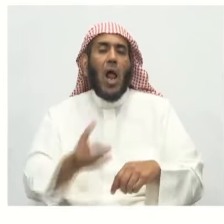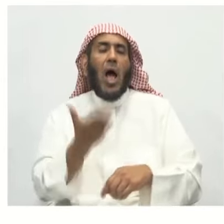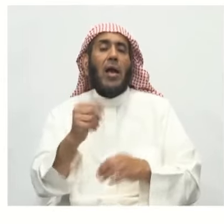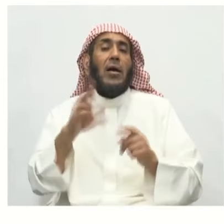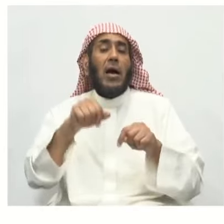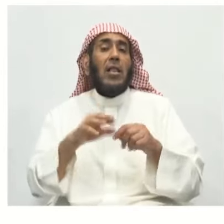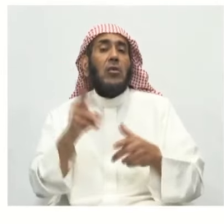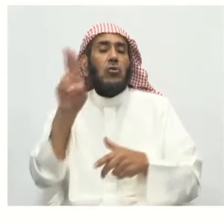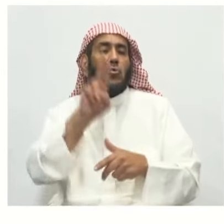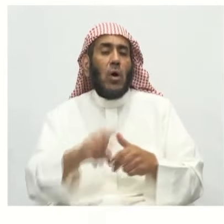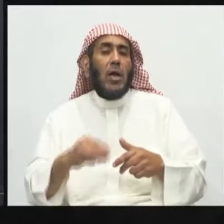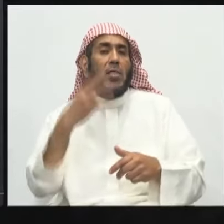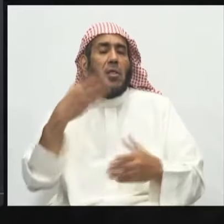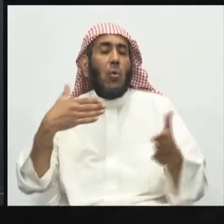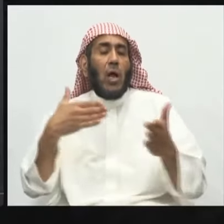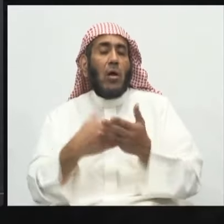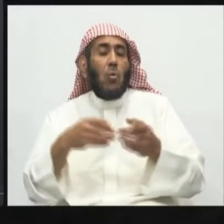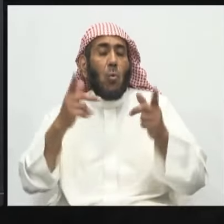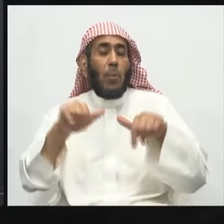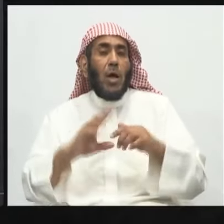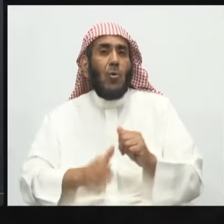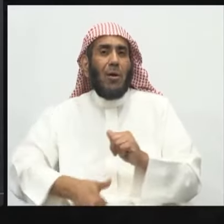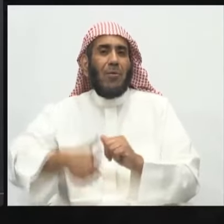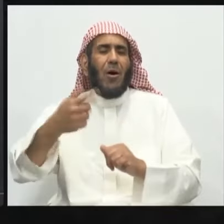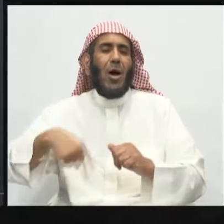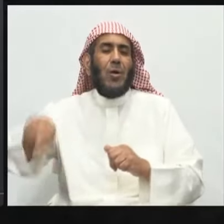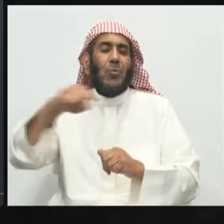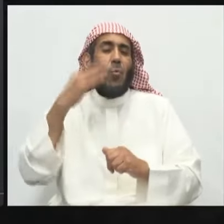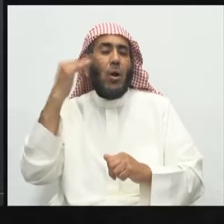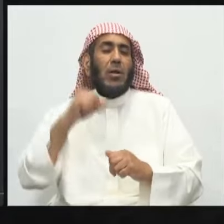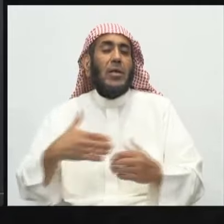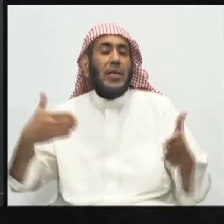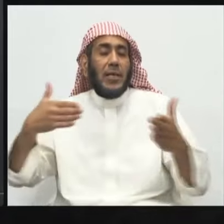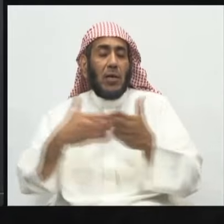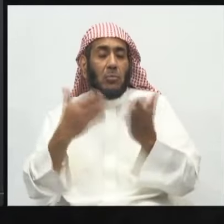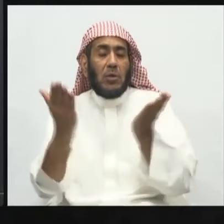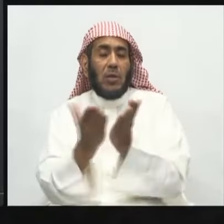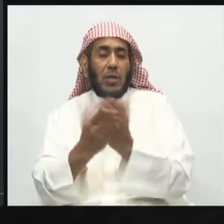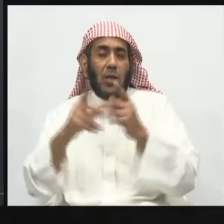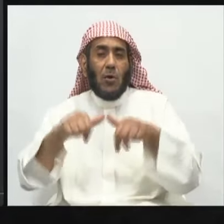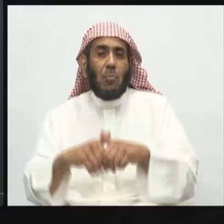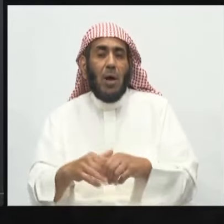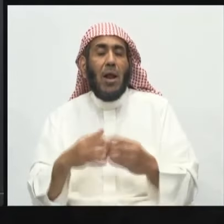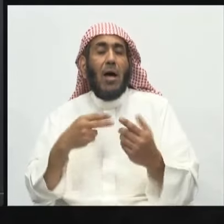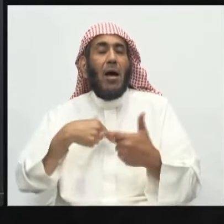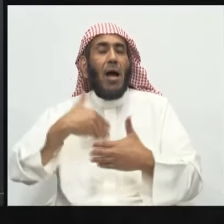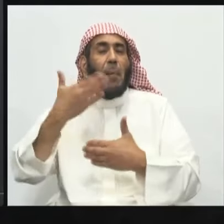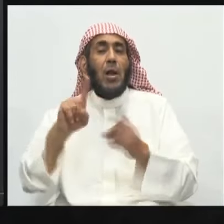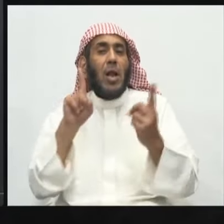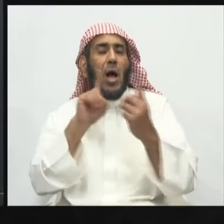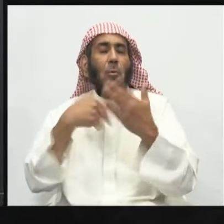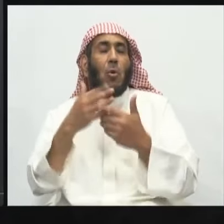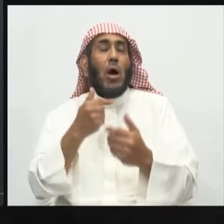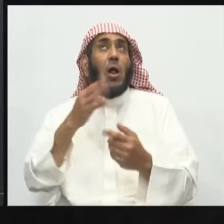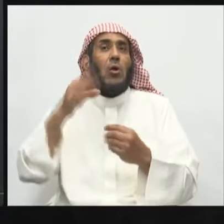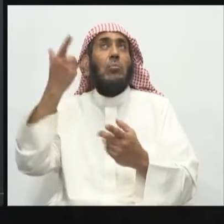السؤال الثالث والاخير وبه ايها الرائعون والرائع نختم درسنا لهذا اليوم على امل اللقاء بكم بحوله